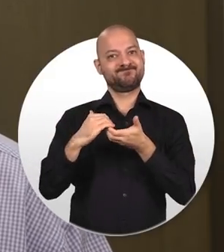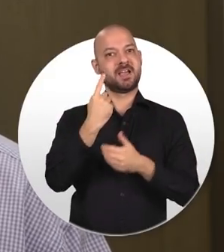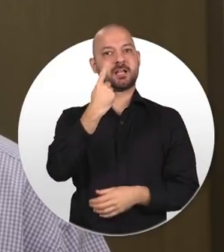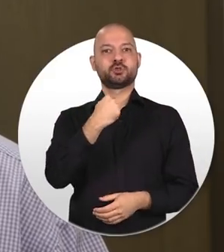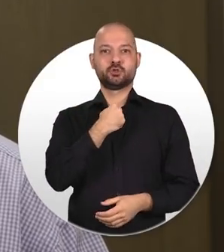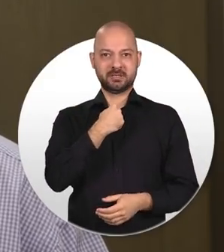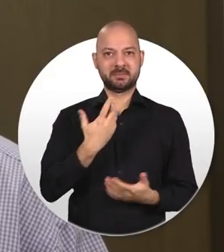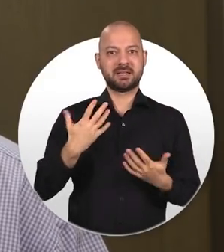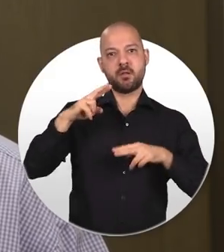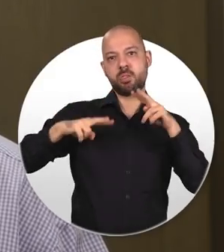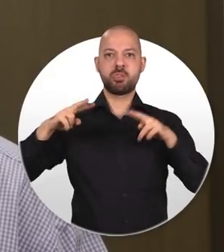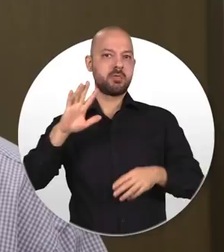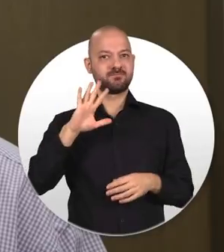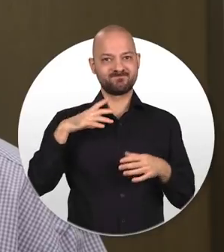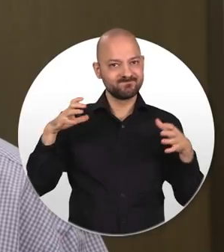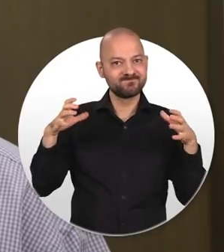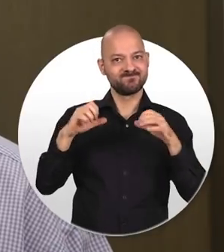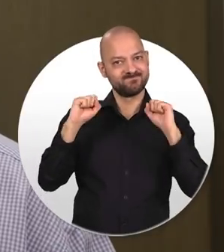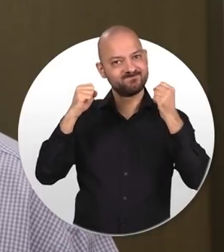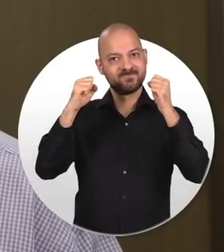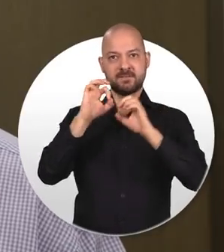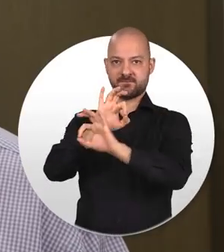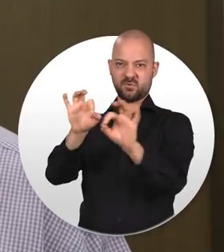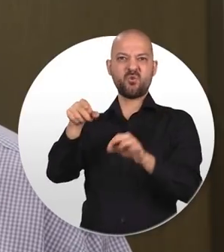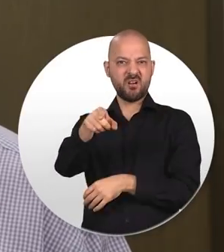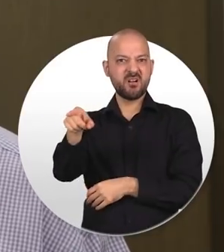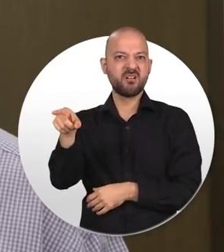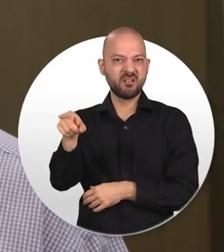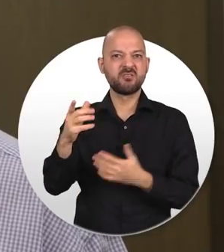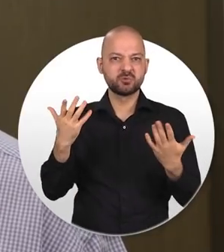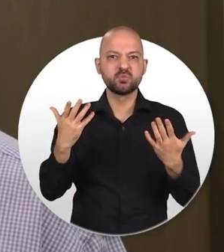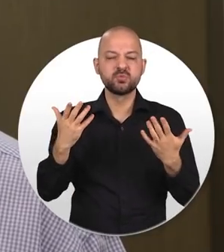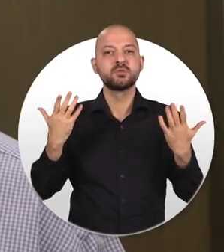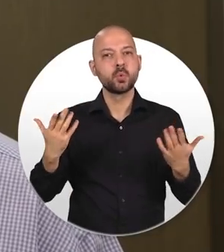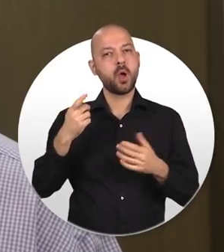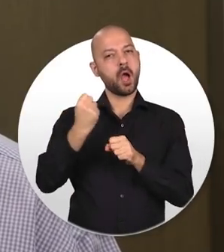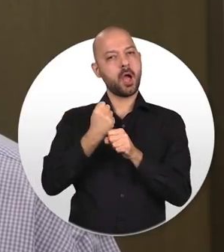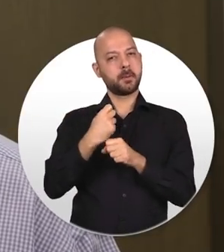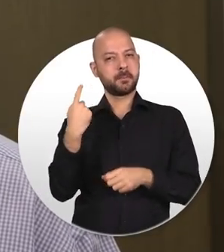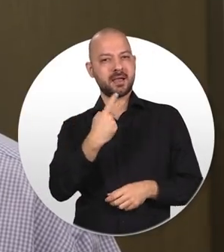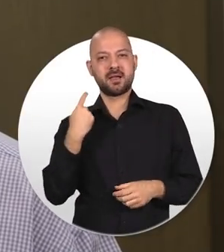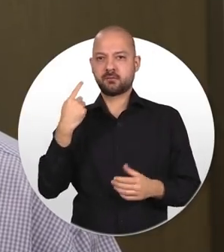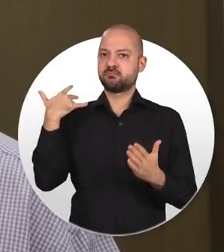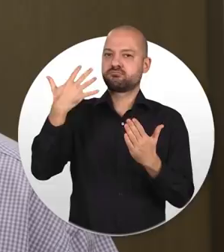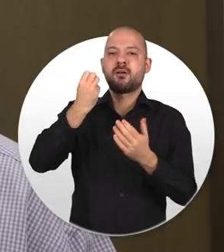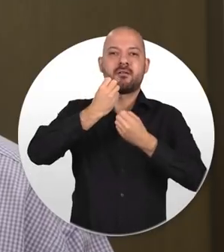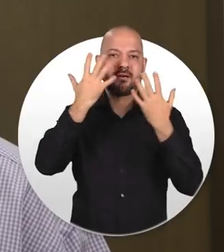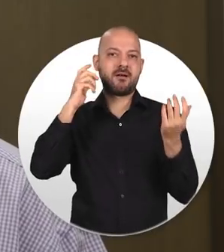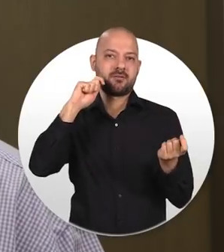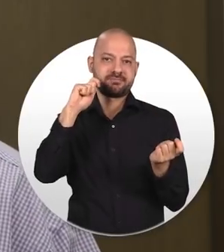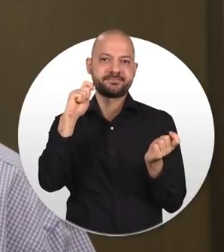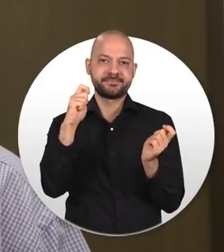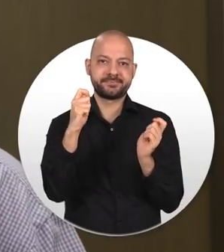beurteilt gehen. Ja, der Bericht von Info-Handicap hat sich gewandelt im Laufe von den letzten 25 Jahren und